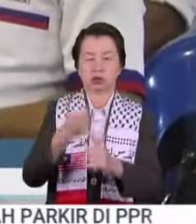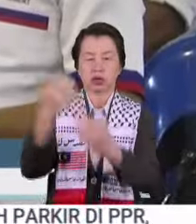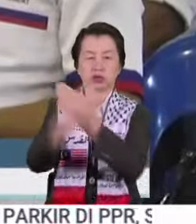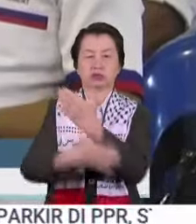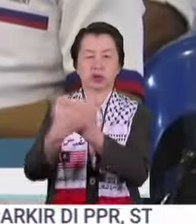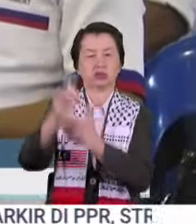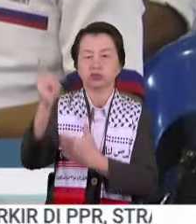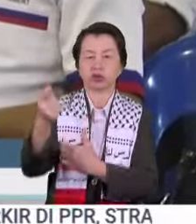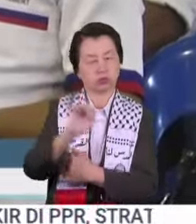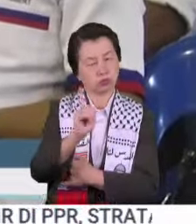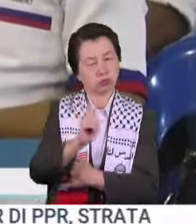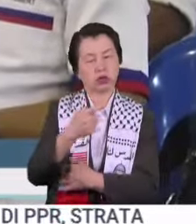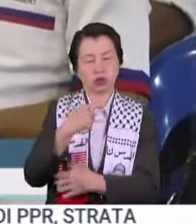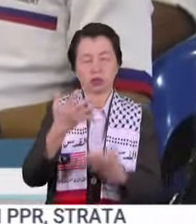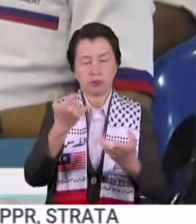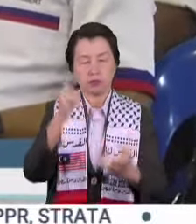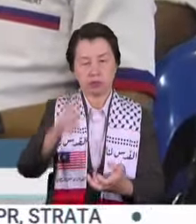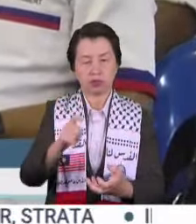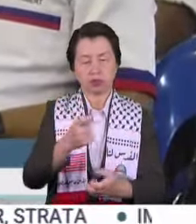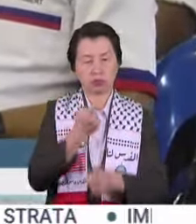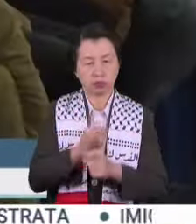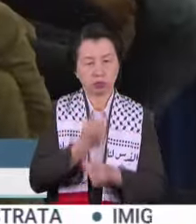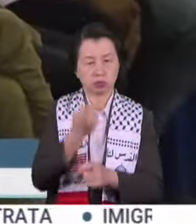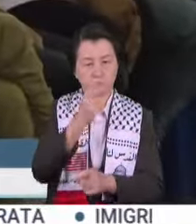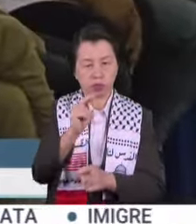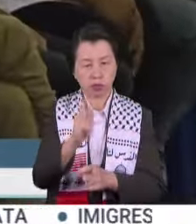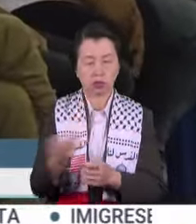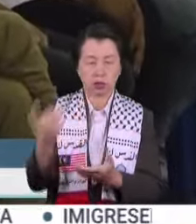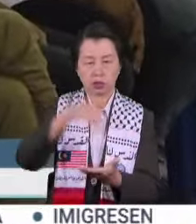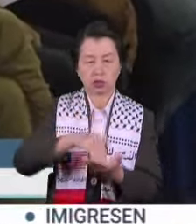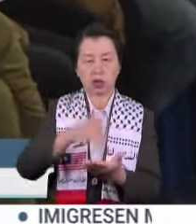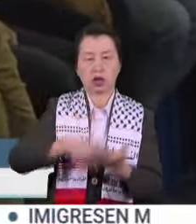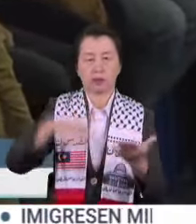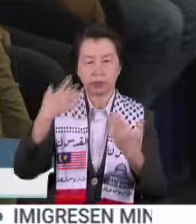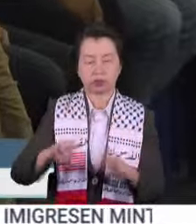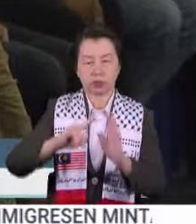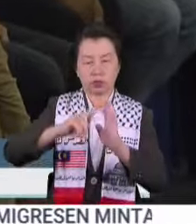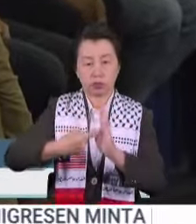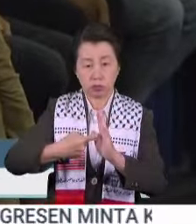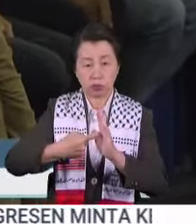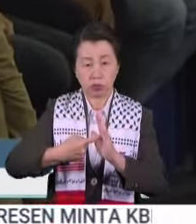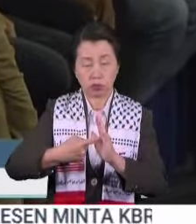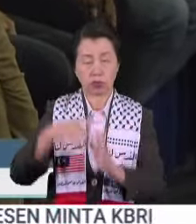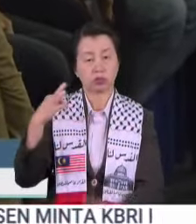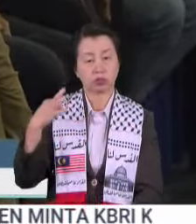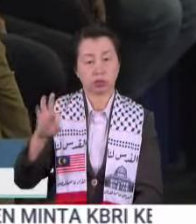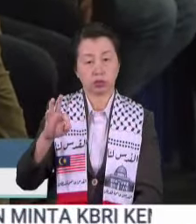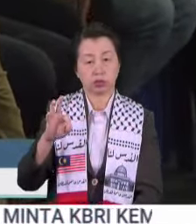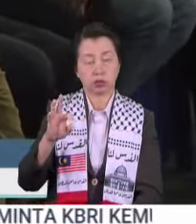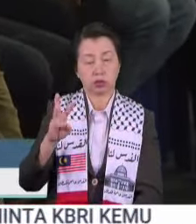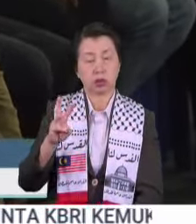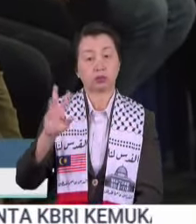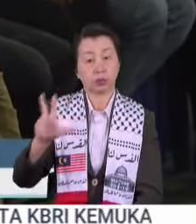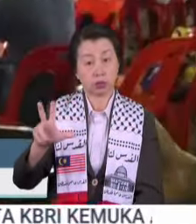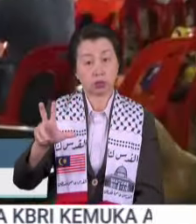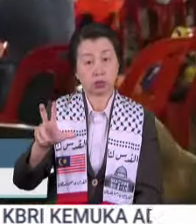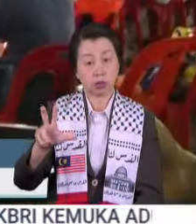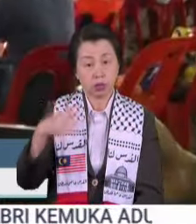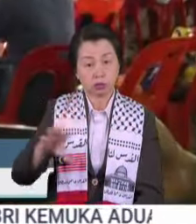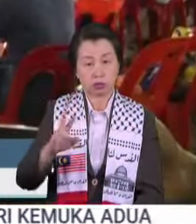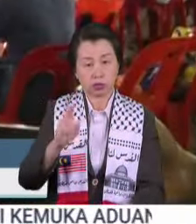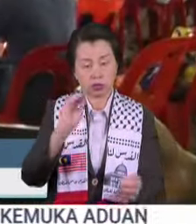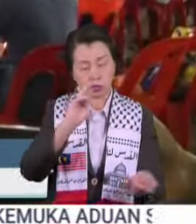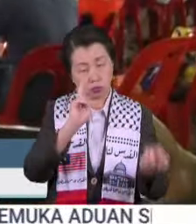Semenanjung saja dan kita perlu perbetulkan semula apa yang telah dimulakan pada 1963 yang telah